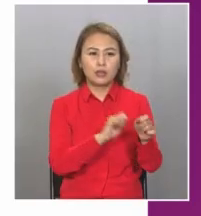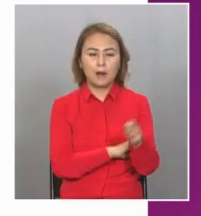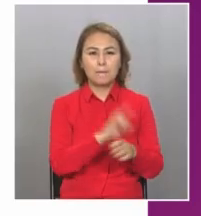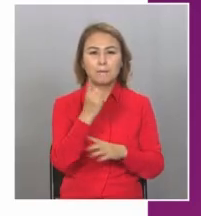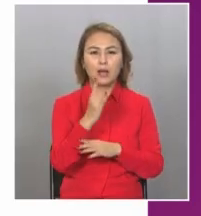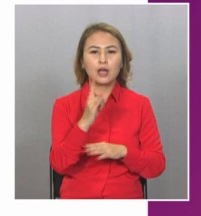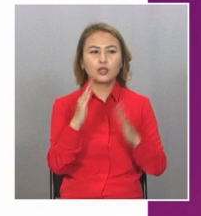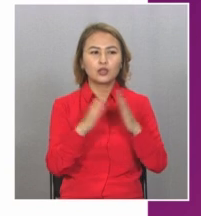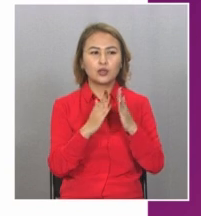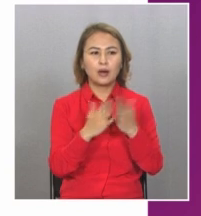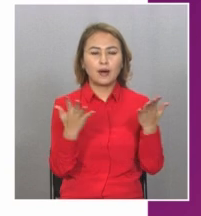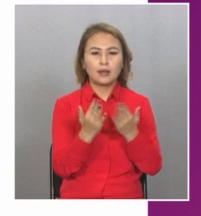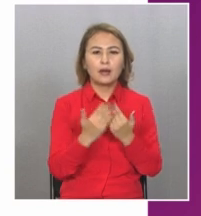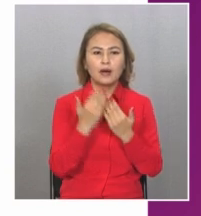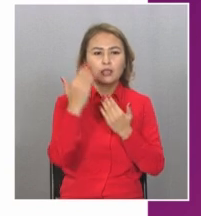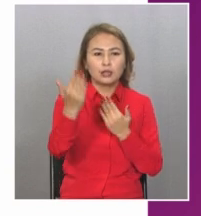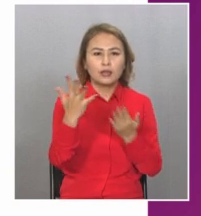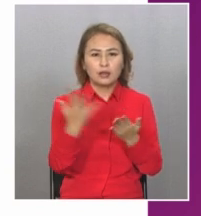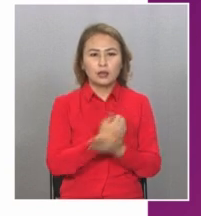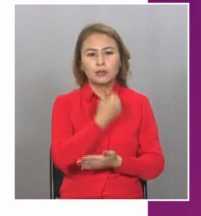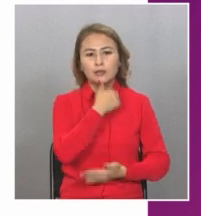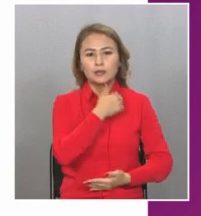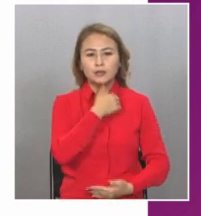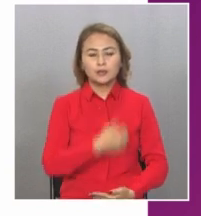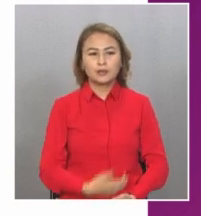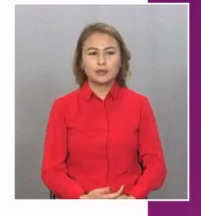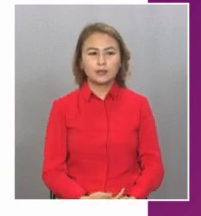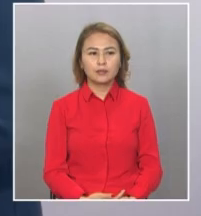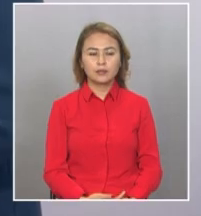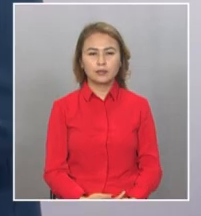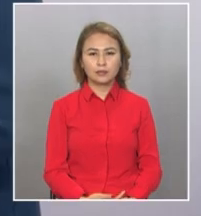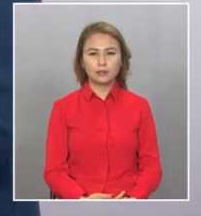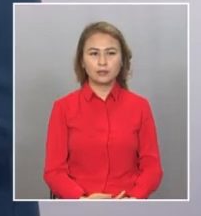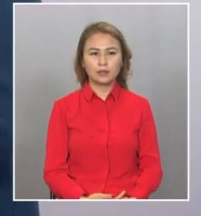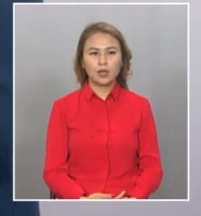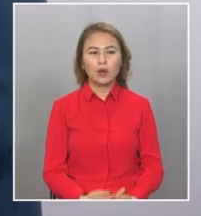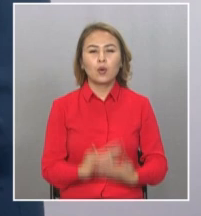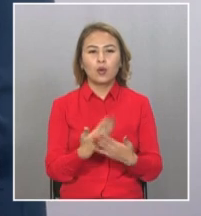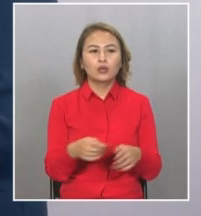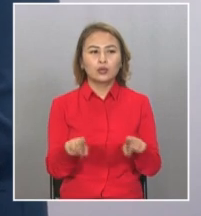Бала үйінен қандай қашықтықта тұрғанын табыңыз. Метрмен табу керек. Ол үшін